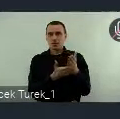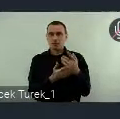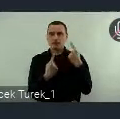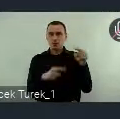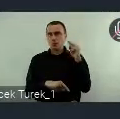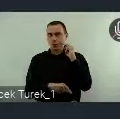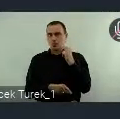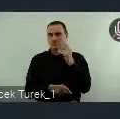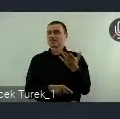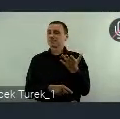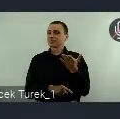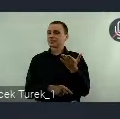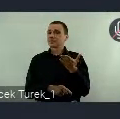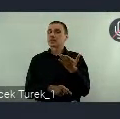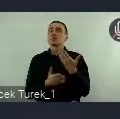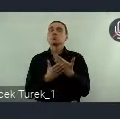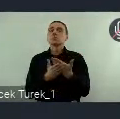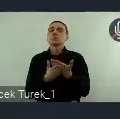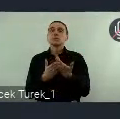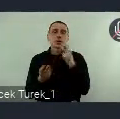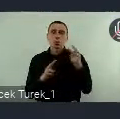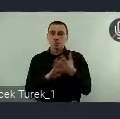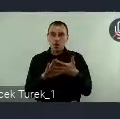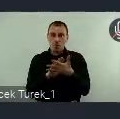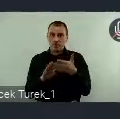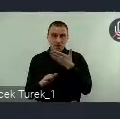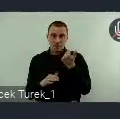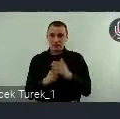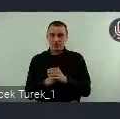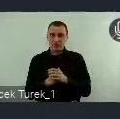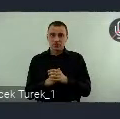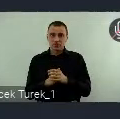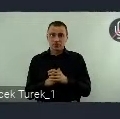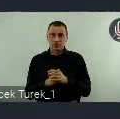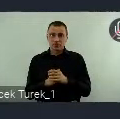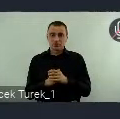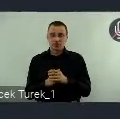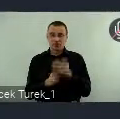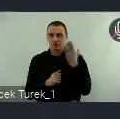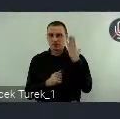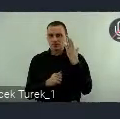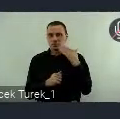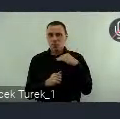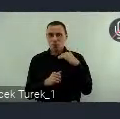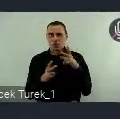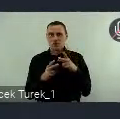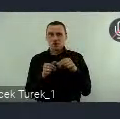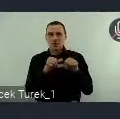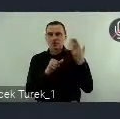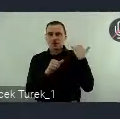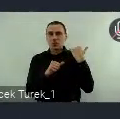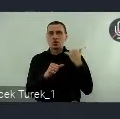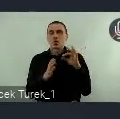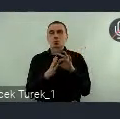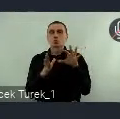publiczne właśnie ze względu na to że nie ma tłumaczeń języka migowego słynna sprawa Jeszcze poprzedniej a gdy było bardzo